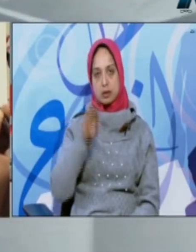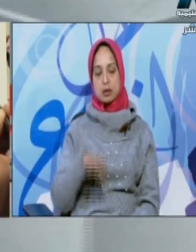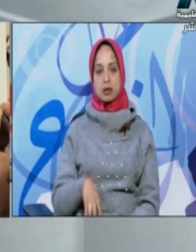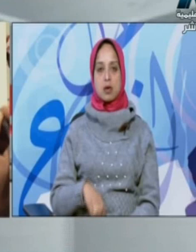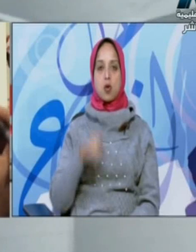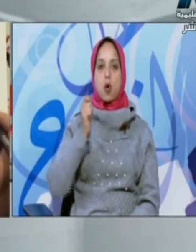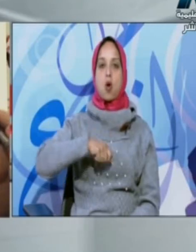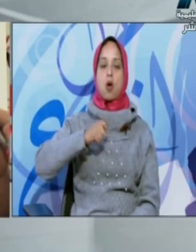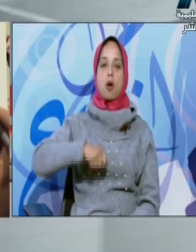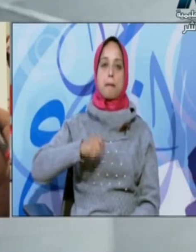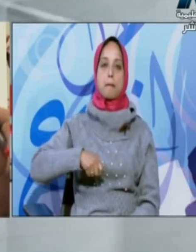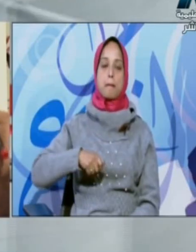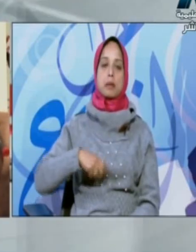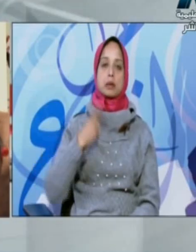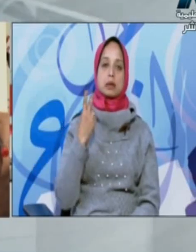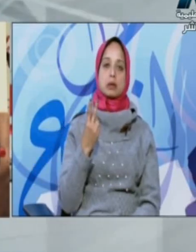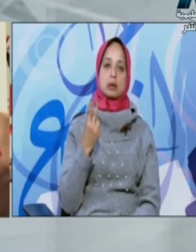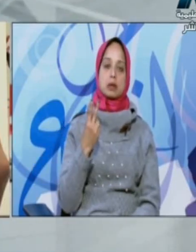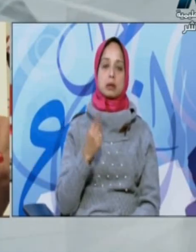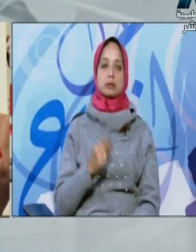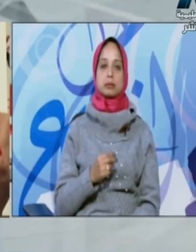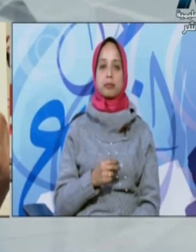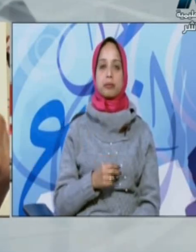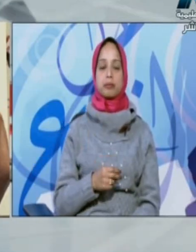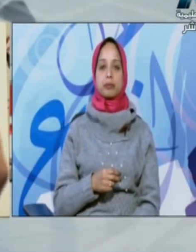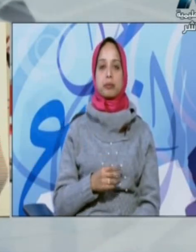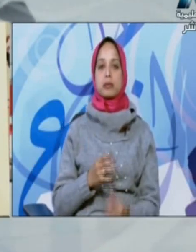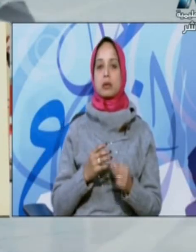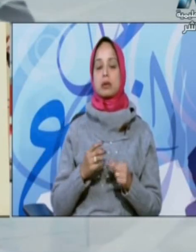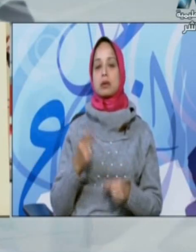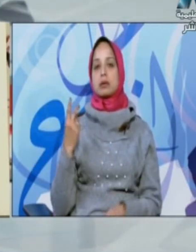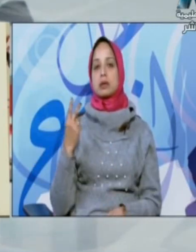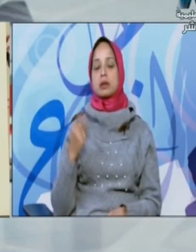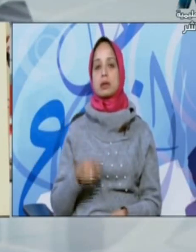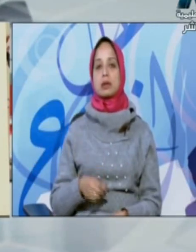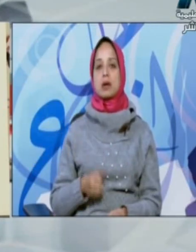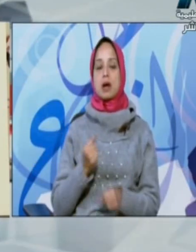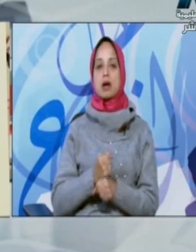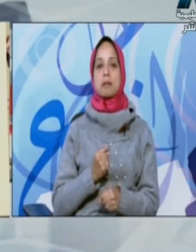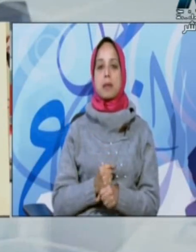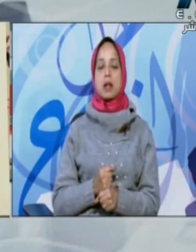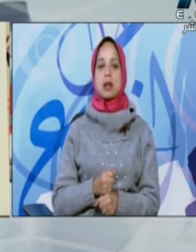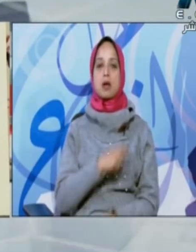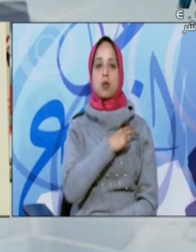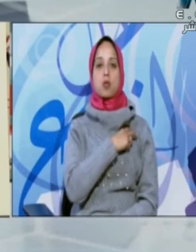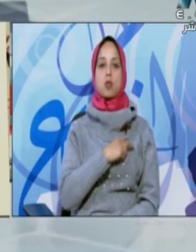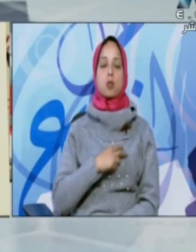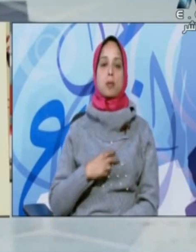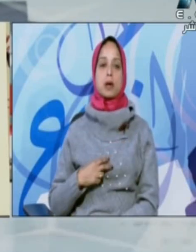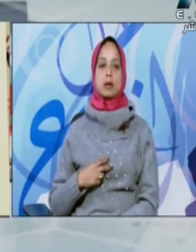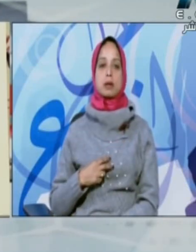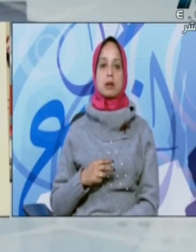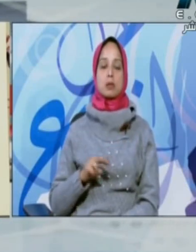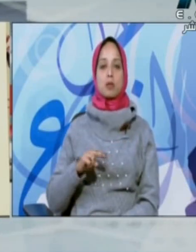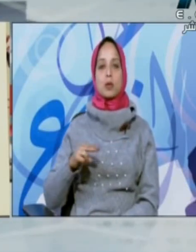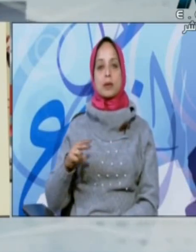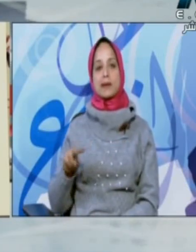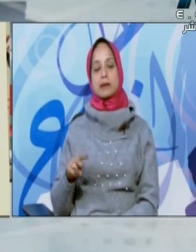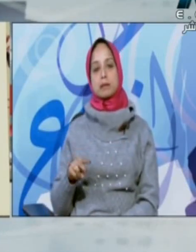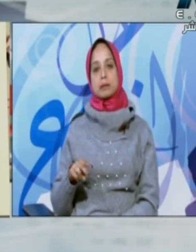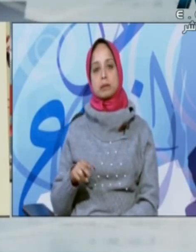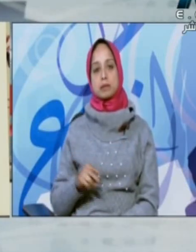بالحكم. اتنين تألفت حكومات، حكومات إيه يا أستاذ؟